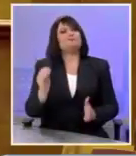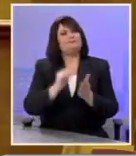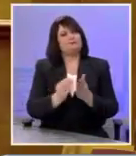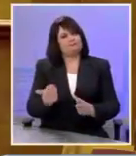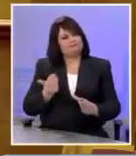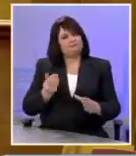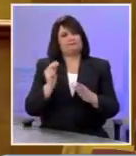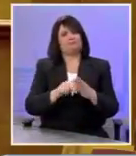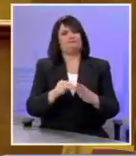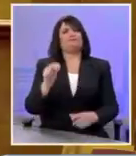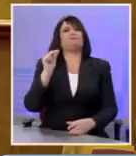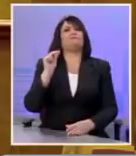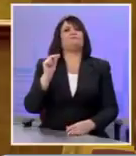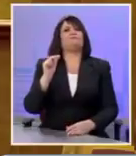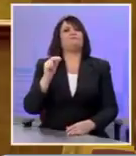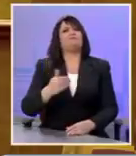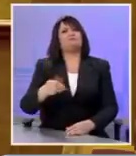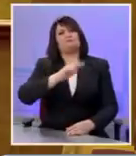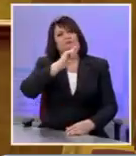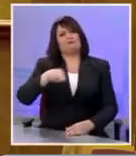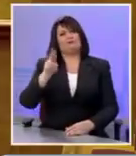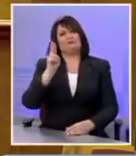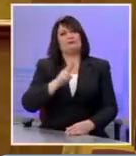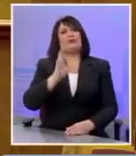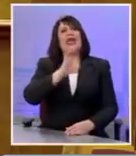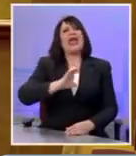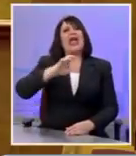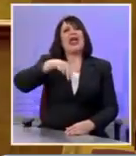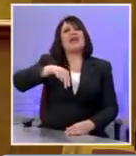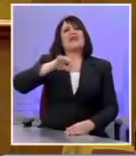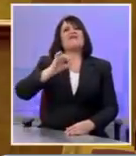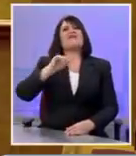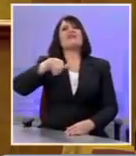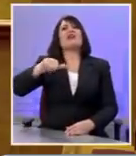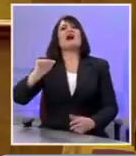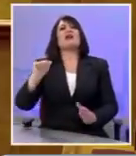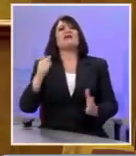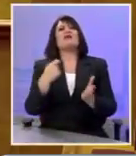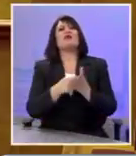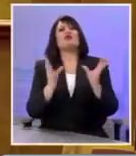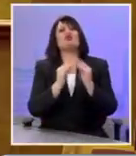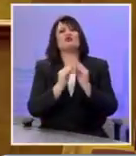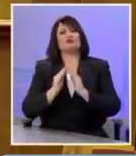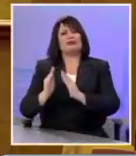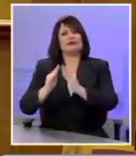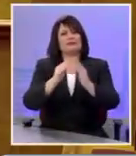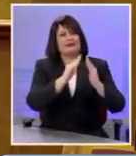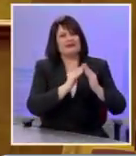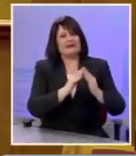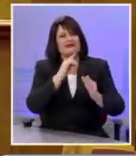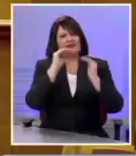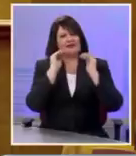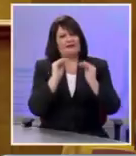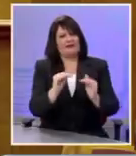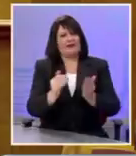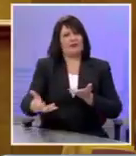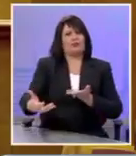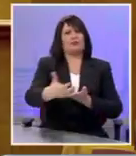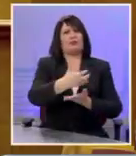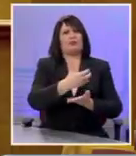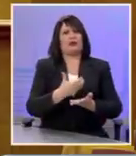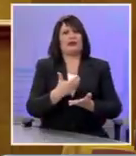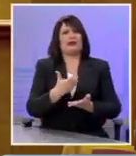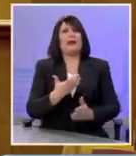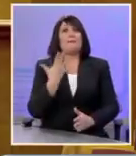προεκλογικά υποσχόταν να καταργήσουν τον έμφυα. Τώρα όχι μόνο τον διατηρούν και τον εισπράττουν μάλιστα